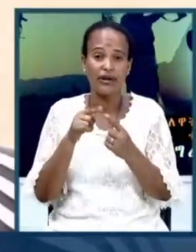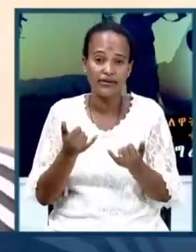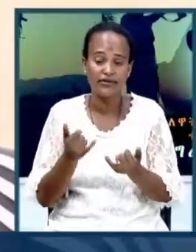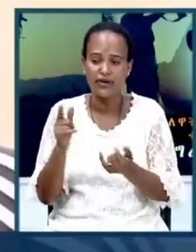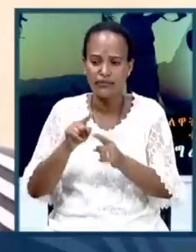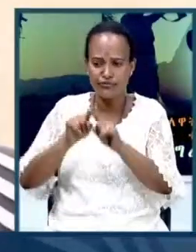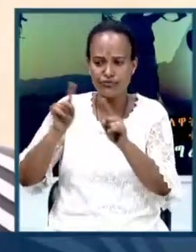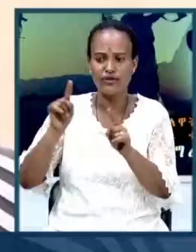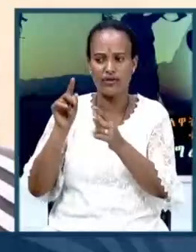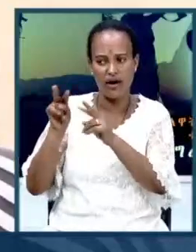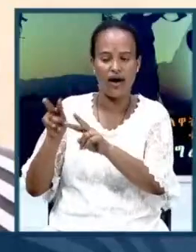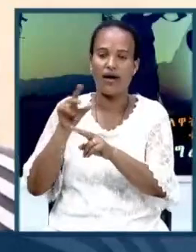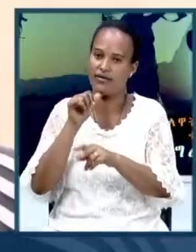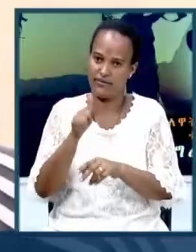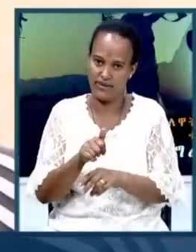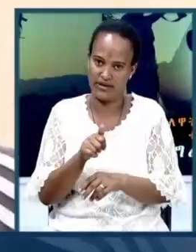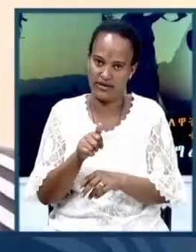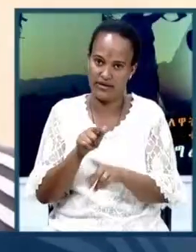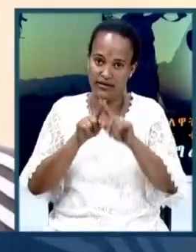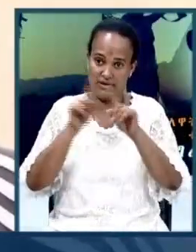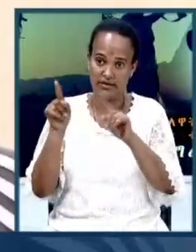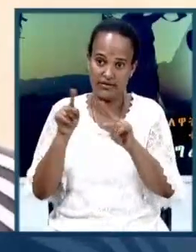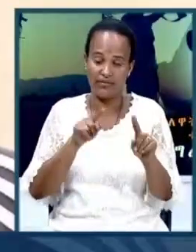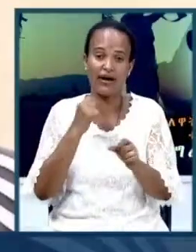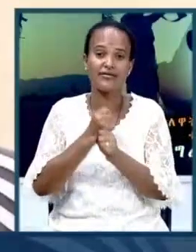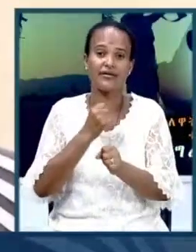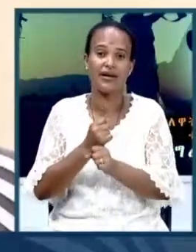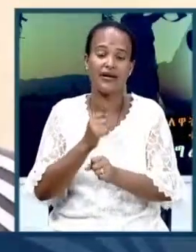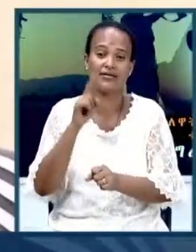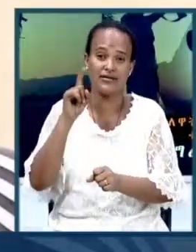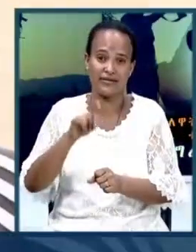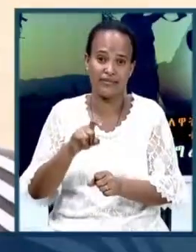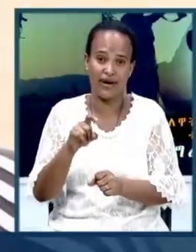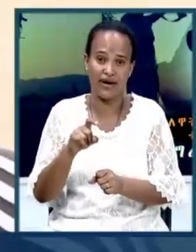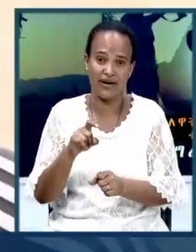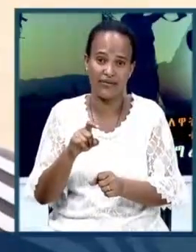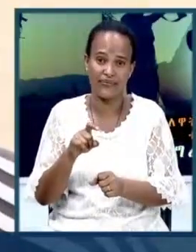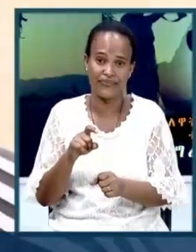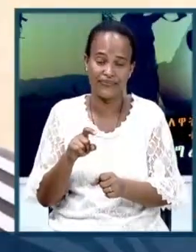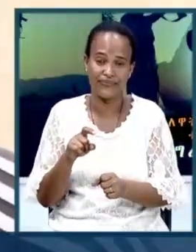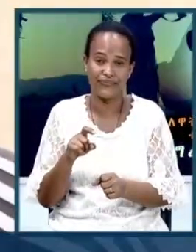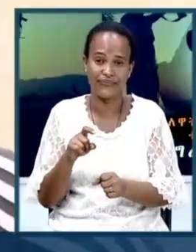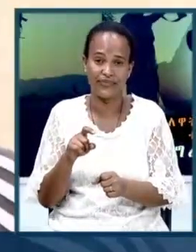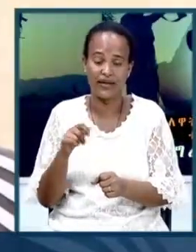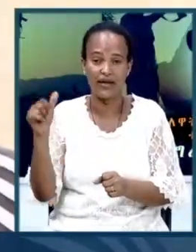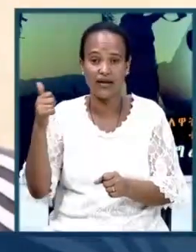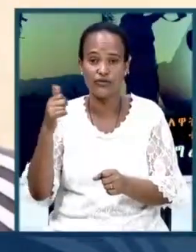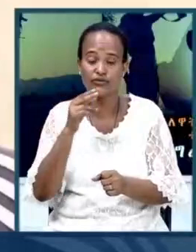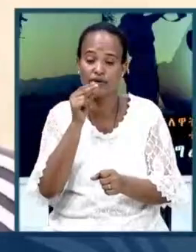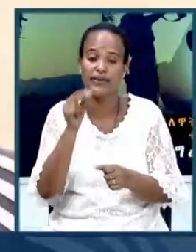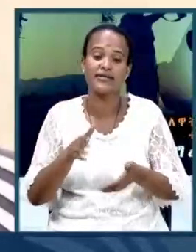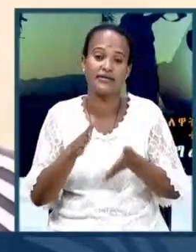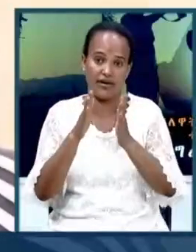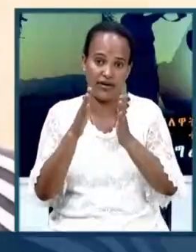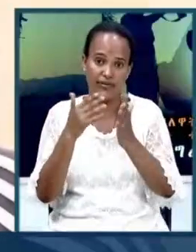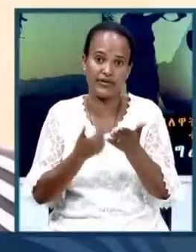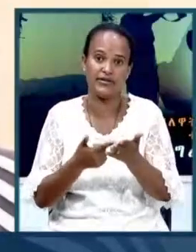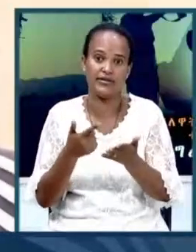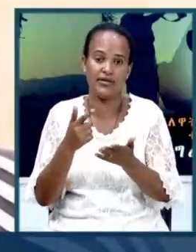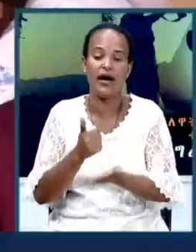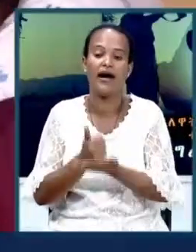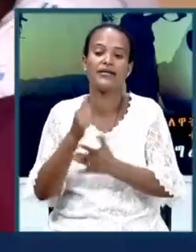ንዓ ኢልና ኣይጠመትናን ግን ድማ ክስርሐላ ስለ ዝግባእ ካልኦት ገበርቲ ሰናይ እውን ነዚኣ ጠሚቱ